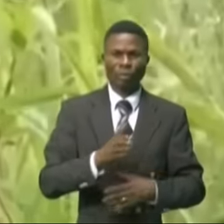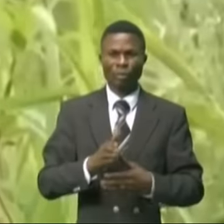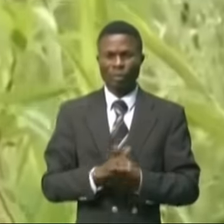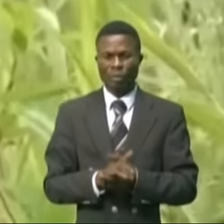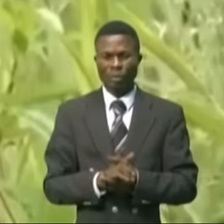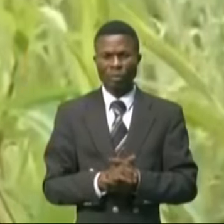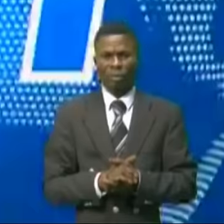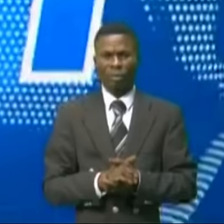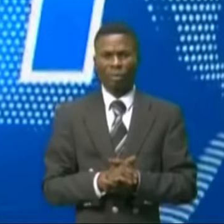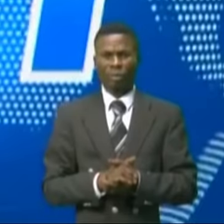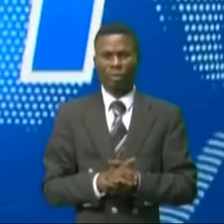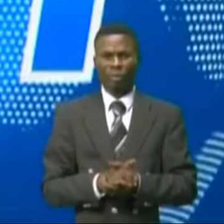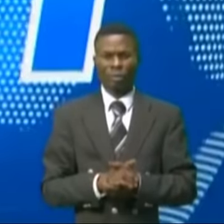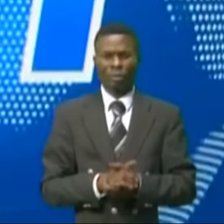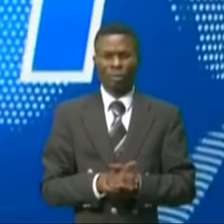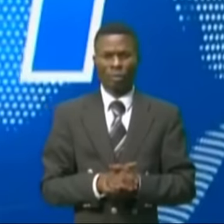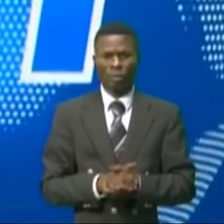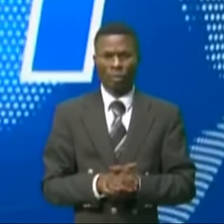RDC.